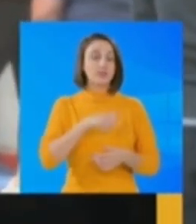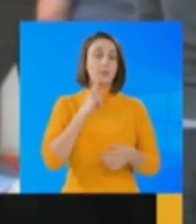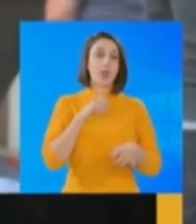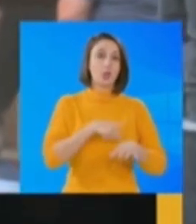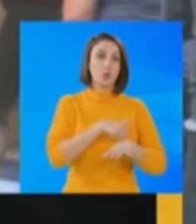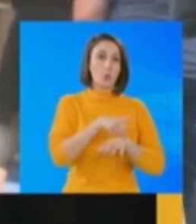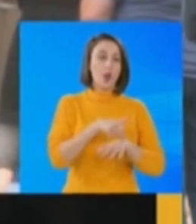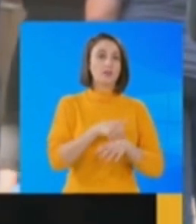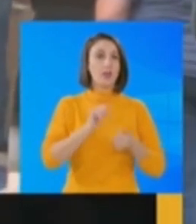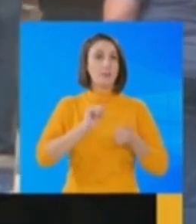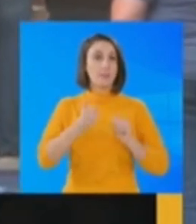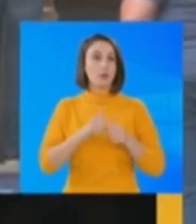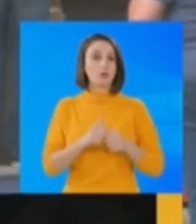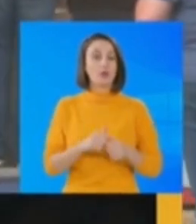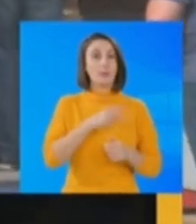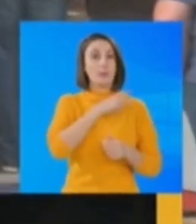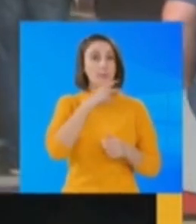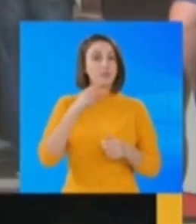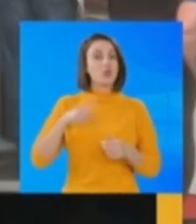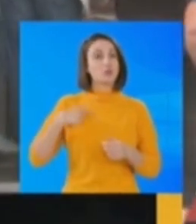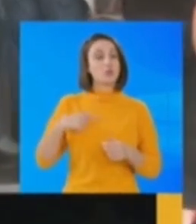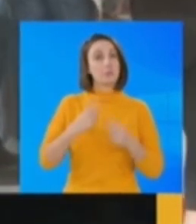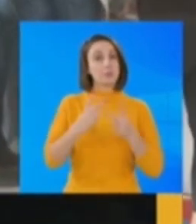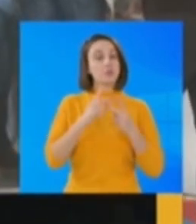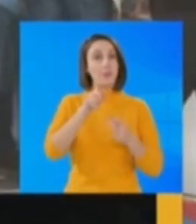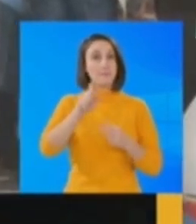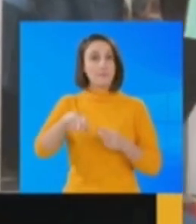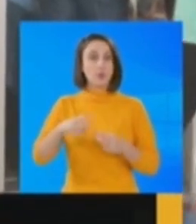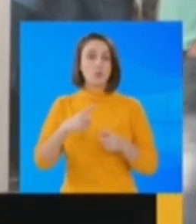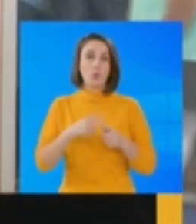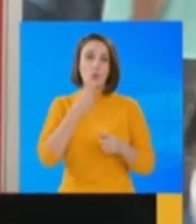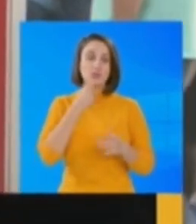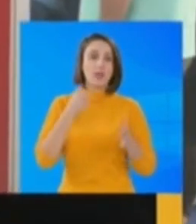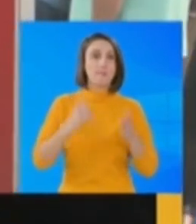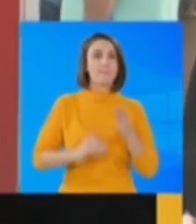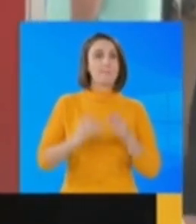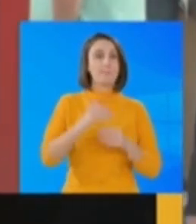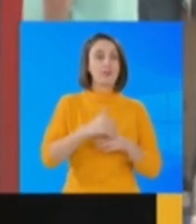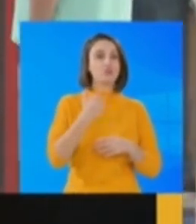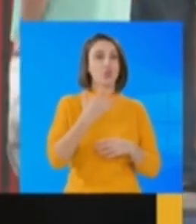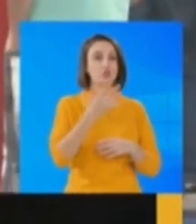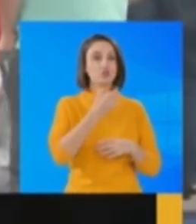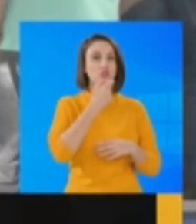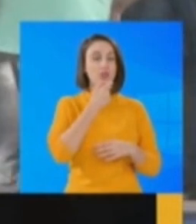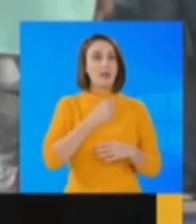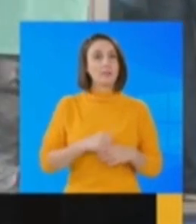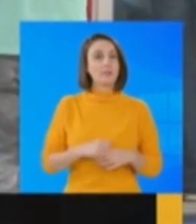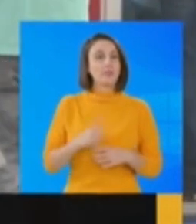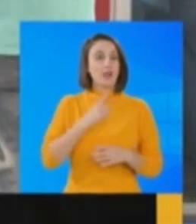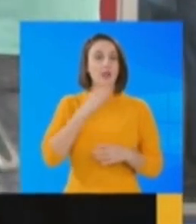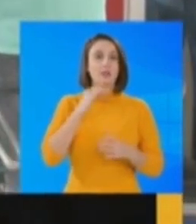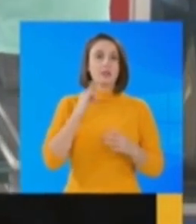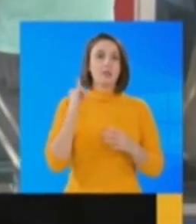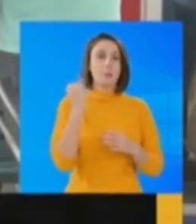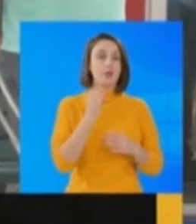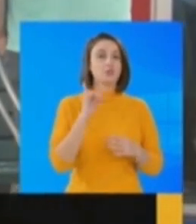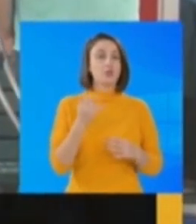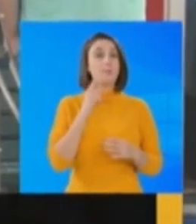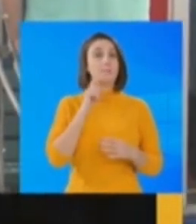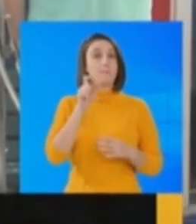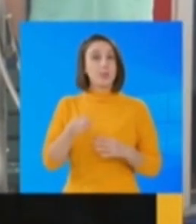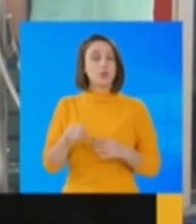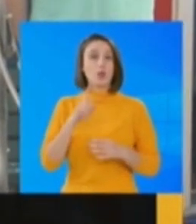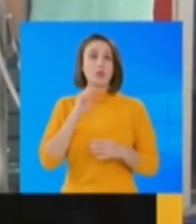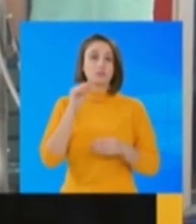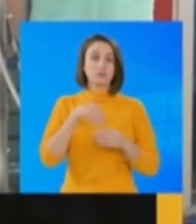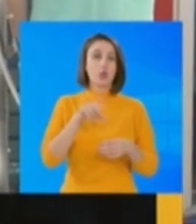pe zi pe durata maratonului. Beneficiare sunt în principal persoanele cu vârsta de peste 65 de ani, nedeplasabile